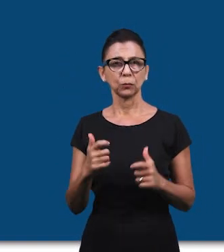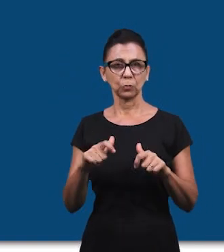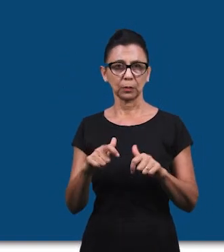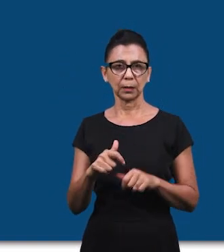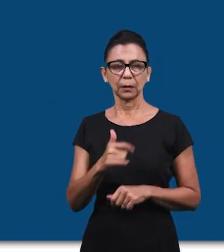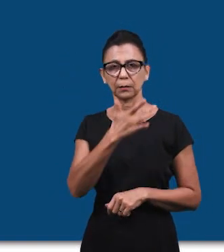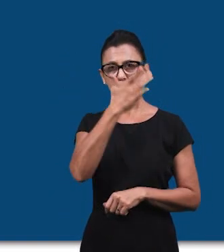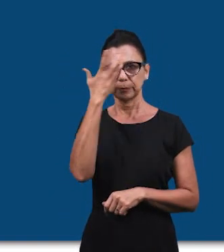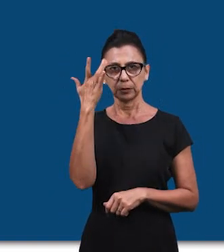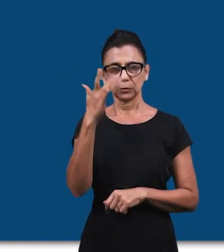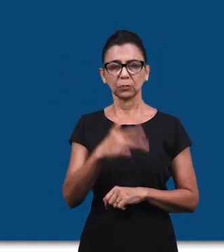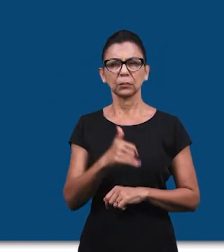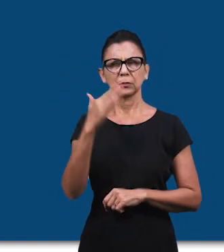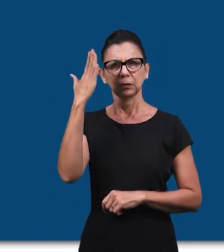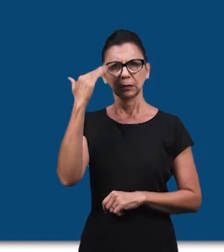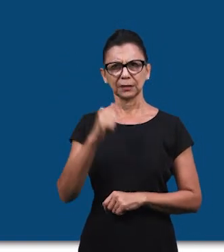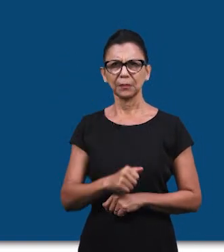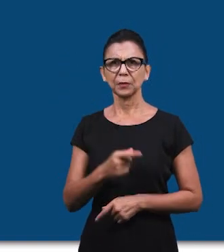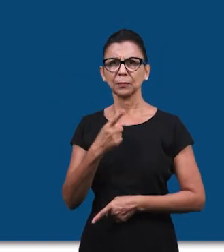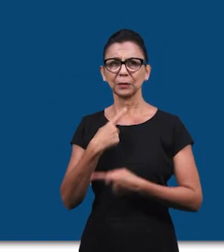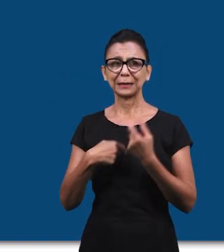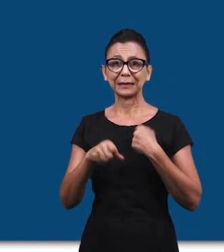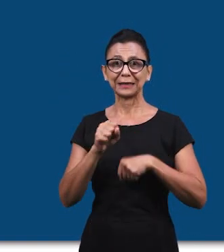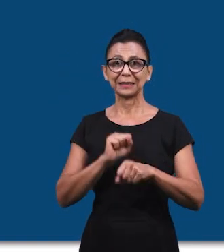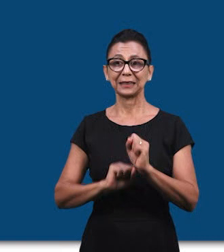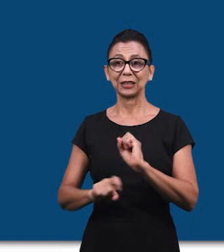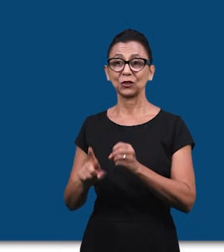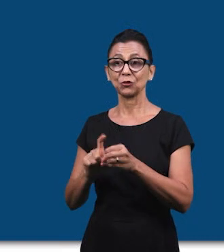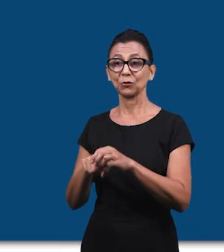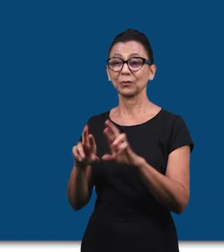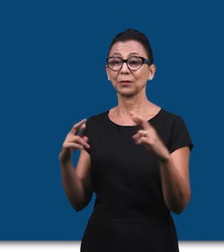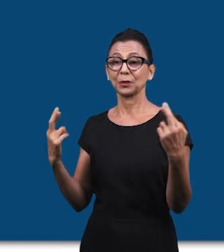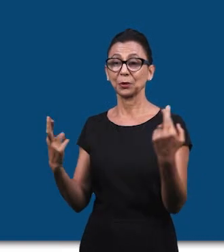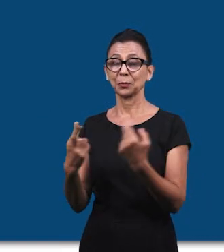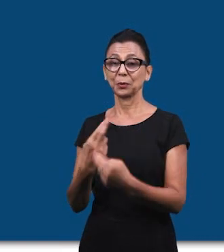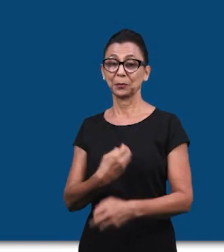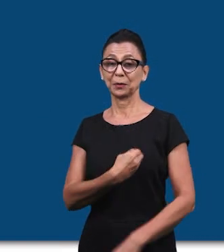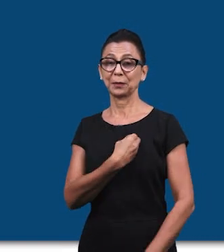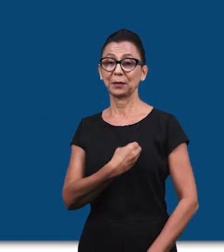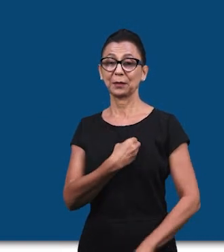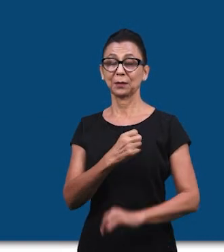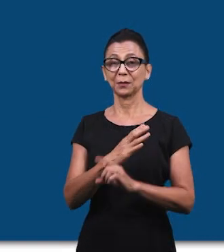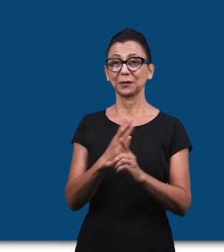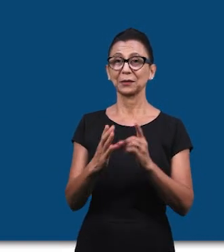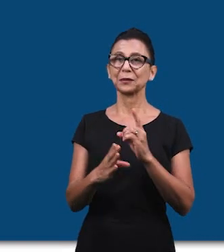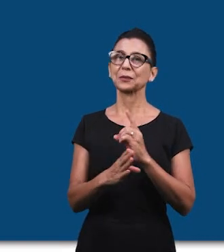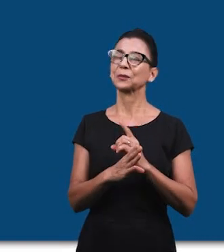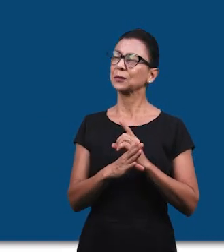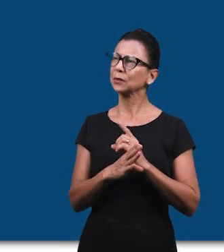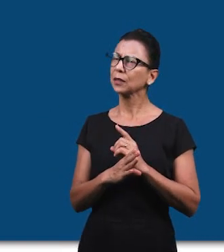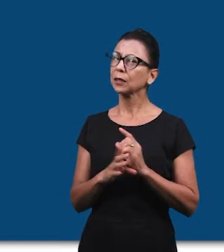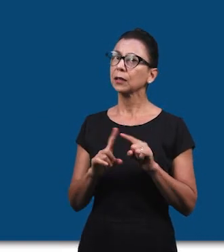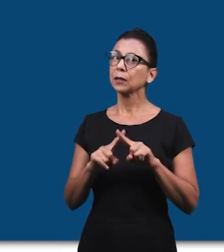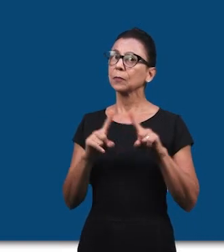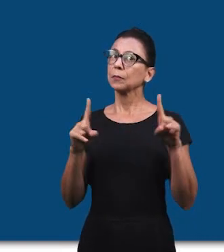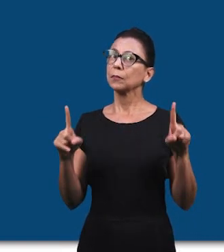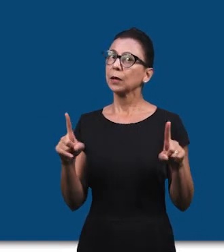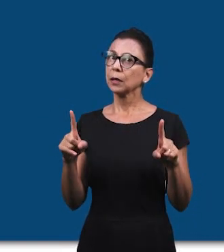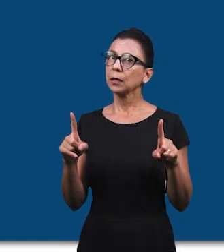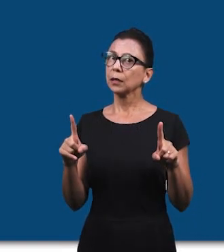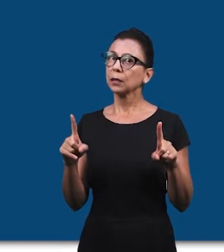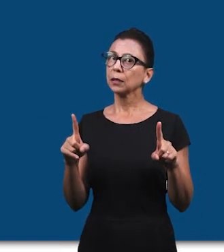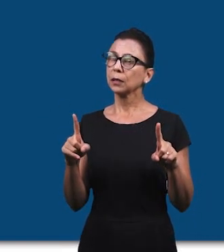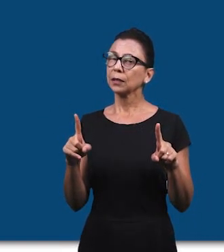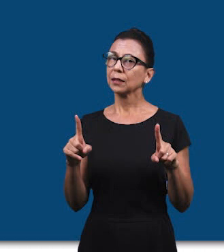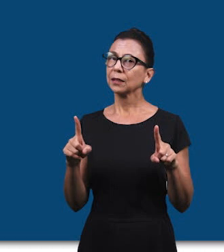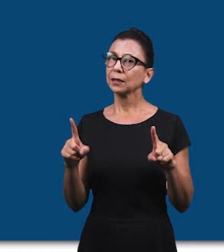знаем, с каким нетерпением вы ждете, когда богослужения снова начнутся. И мы славим за это